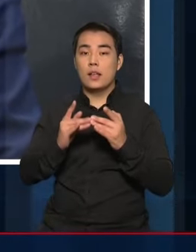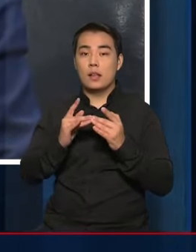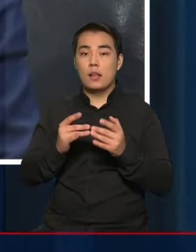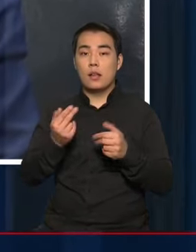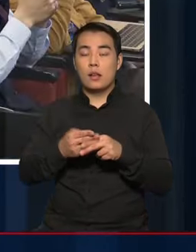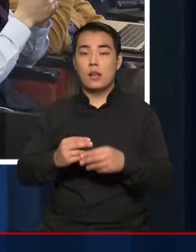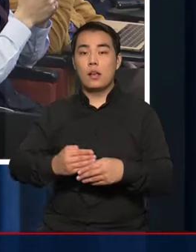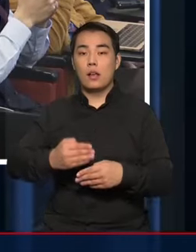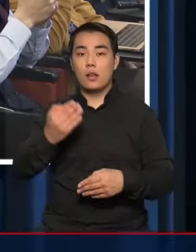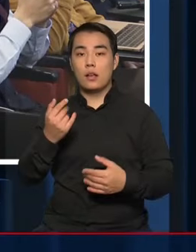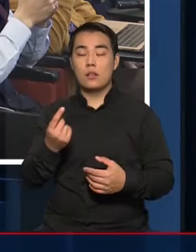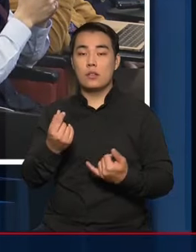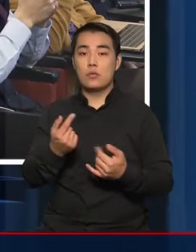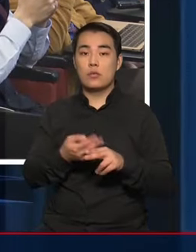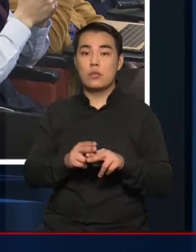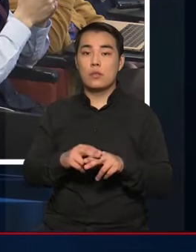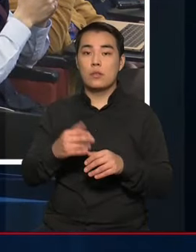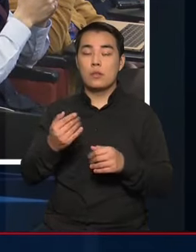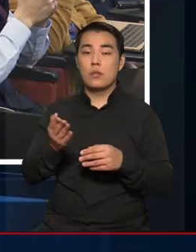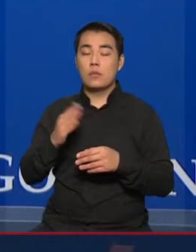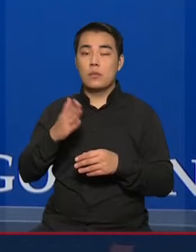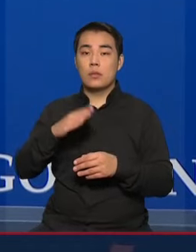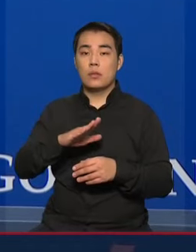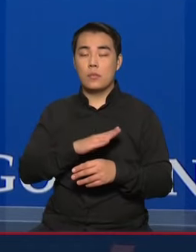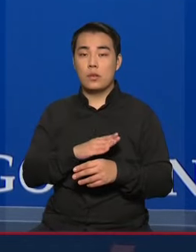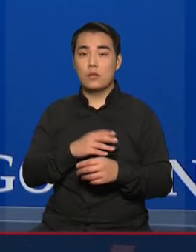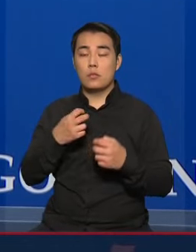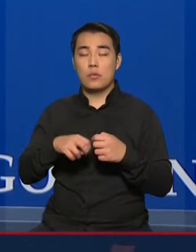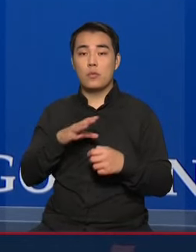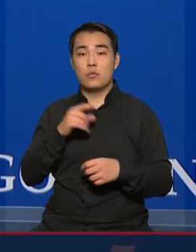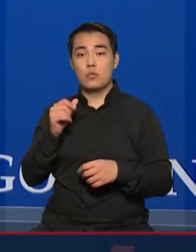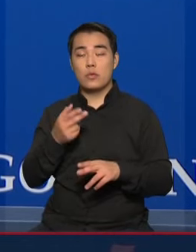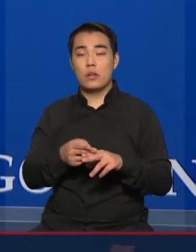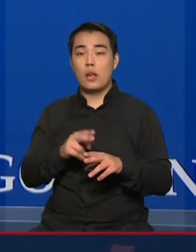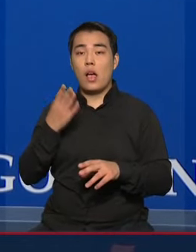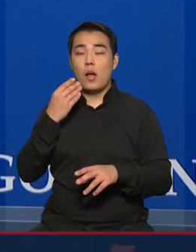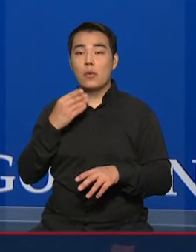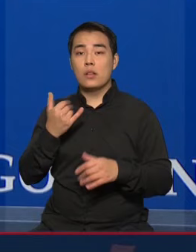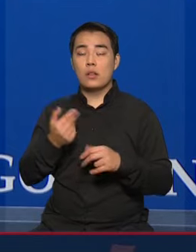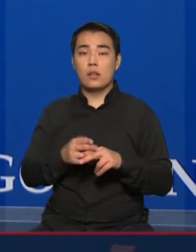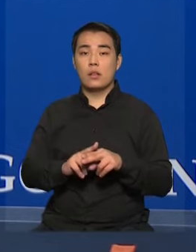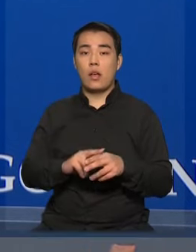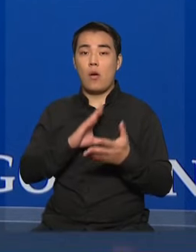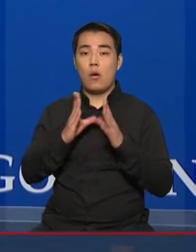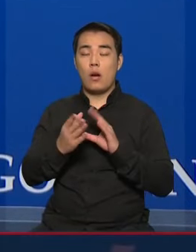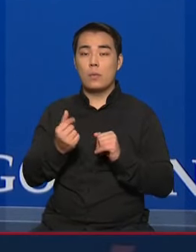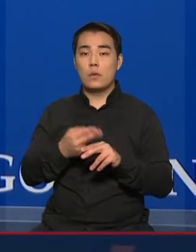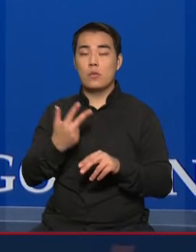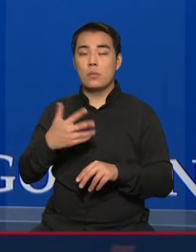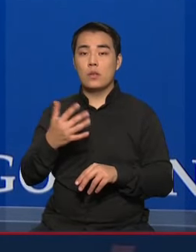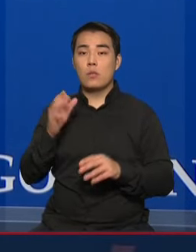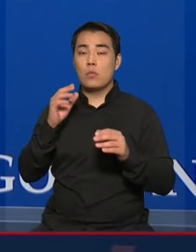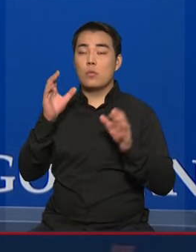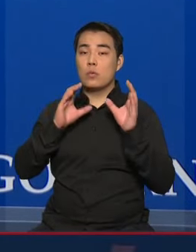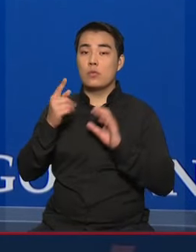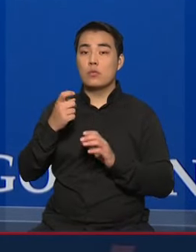жатақханаларының қабырғаларына аз кем жарықшақ түскен. В Алматы у нас на сегодняшний день обучается студент. Алматыда қазір 35